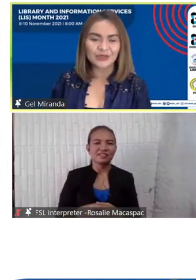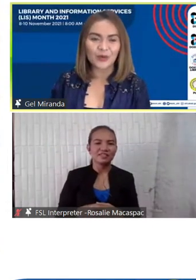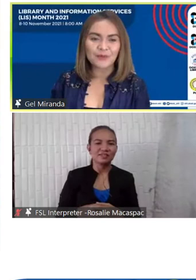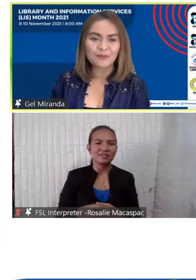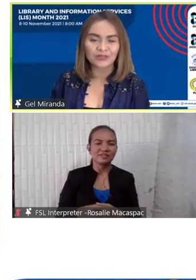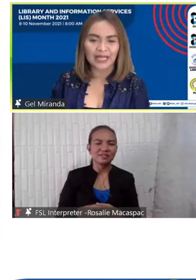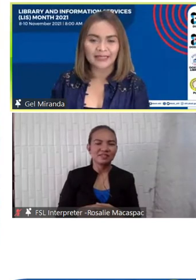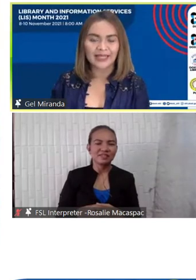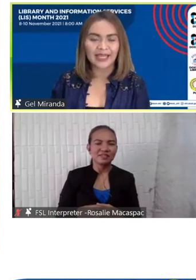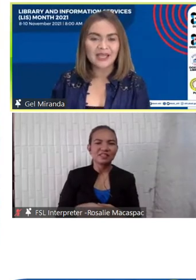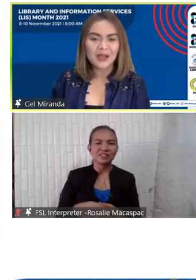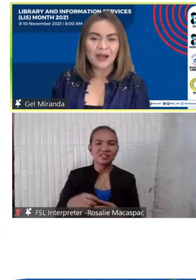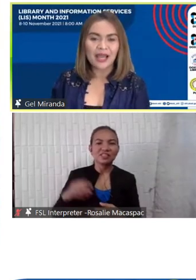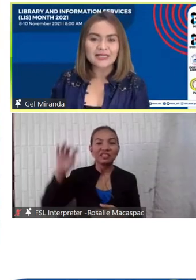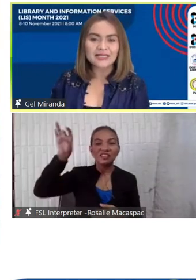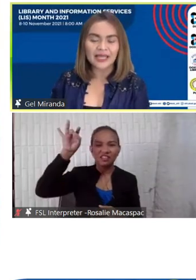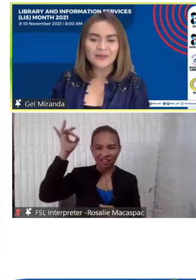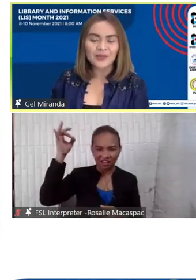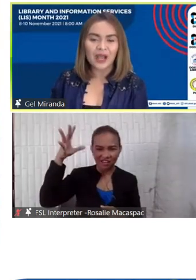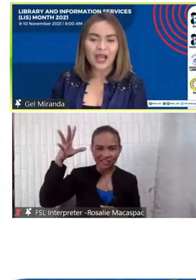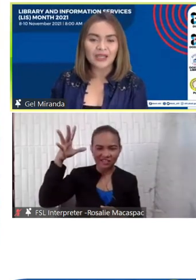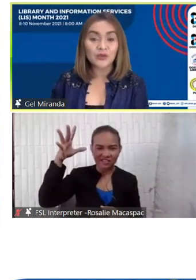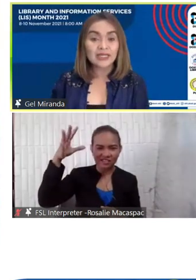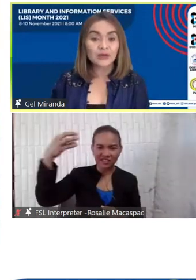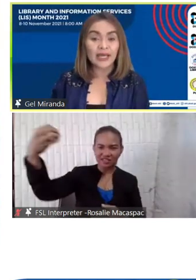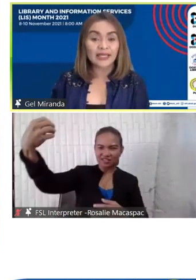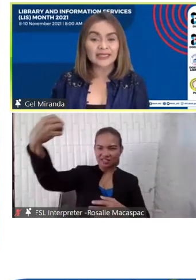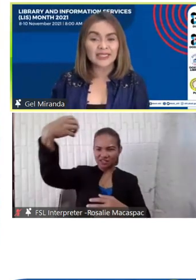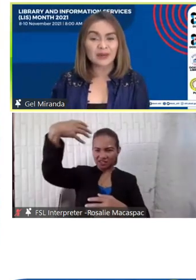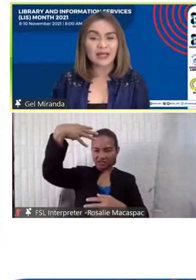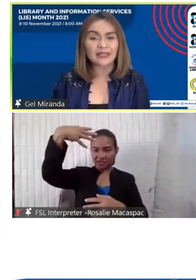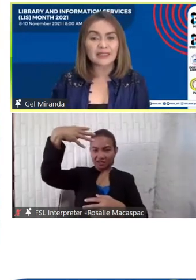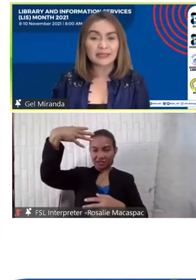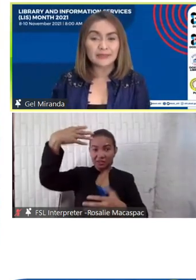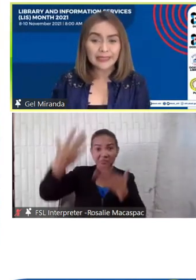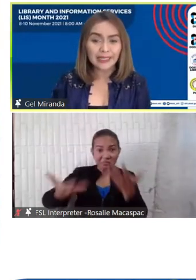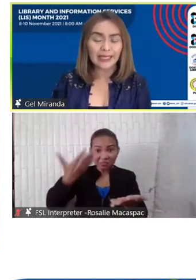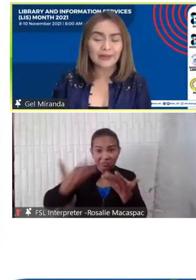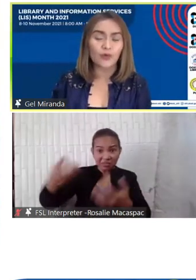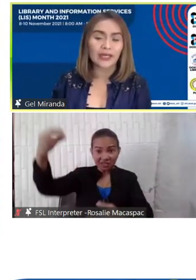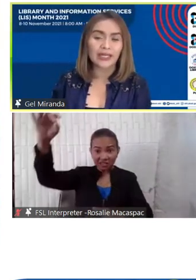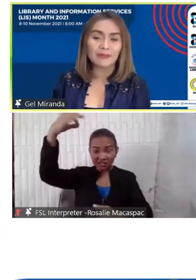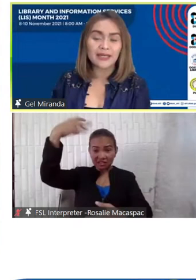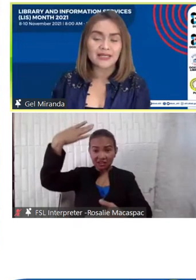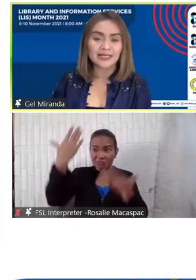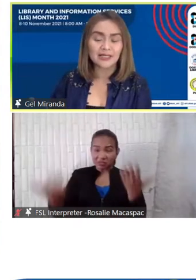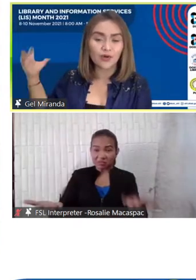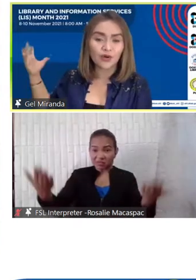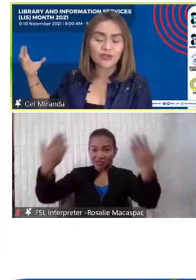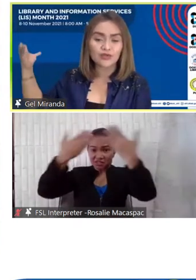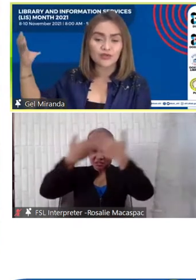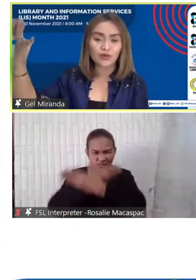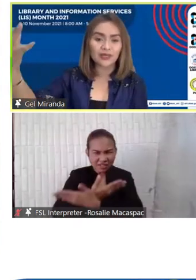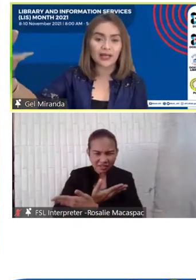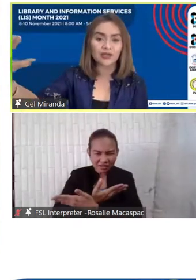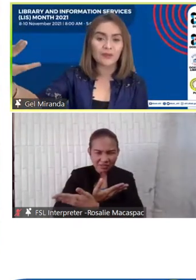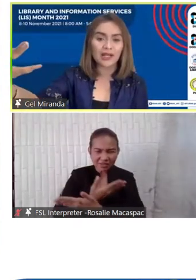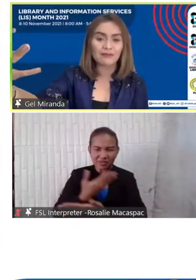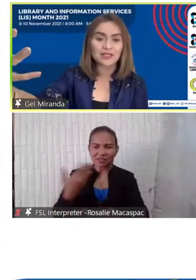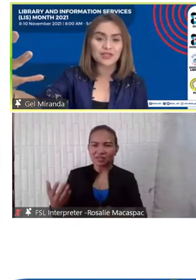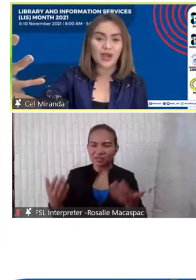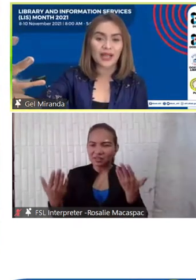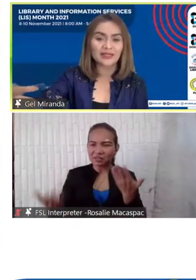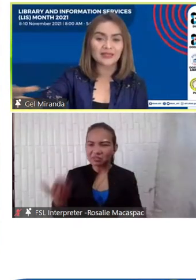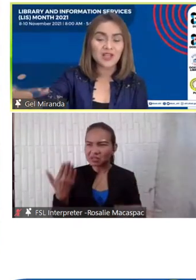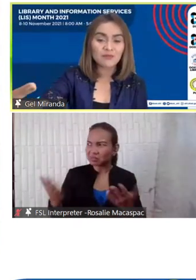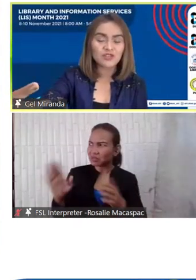Lighting, ito po importante. Baka kasi yung ilaw natin, di ba, ang dilim-dilim o kaya naman nasa likod, sunog nang